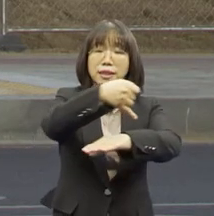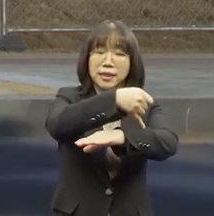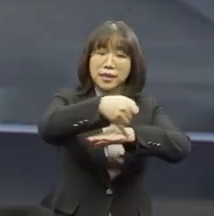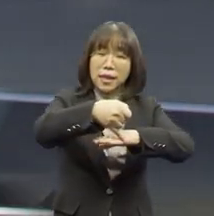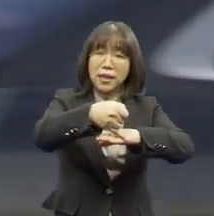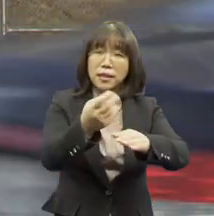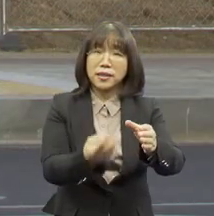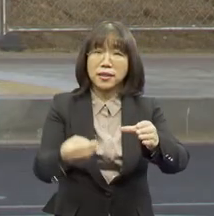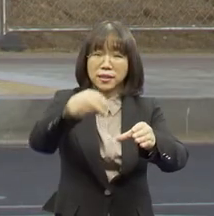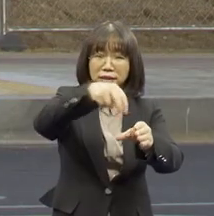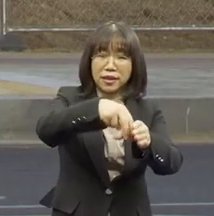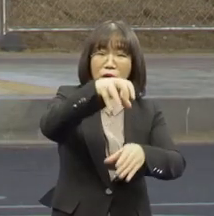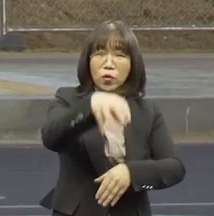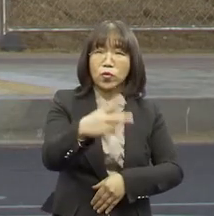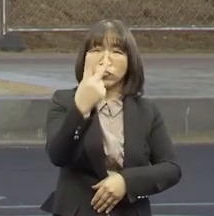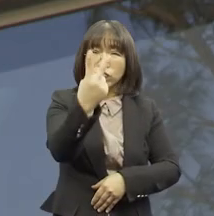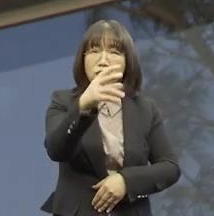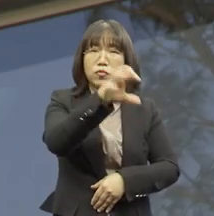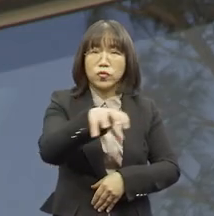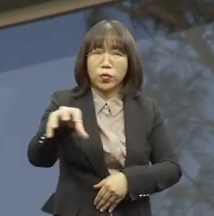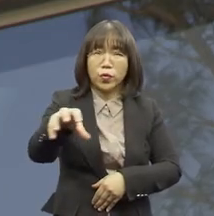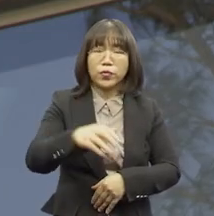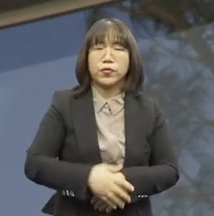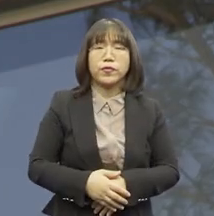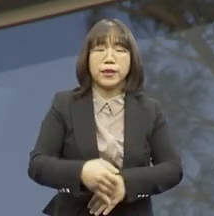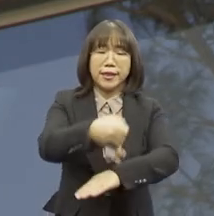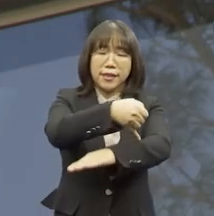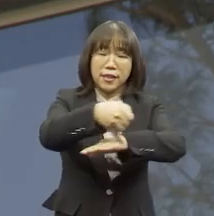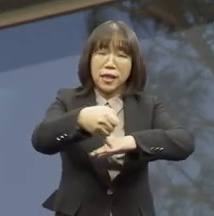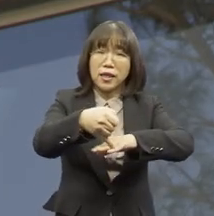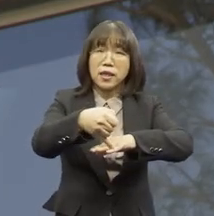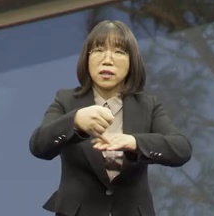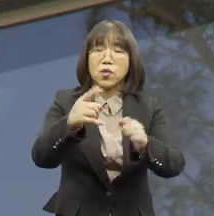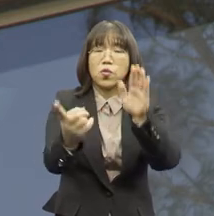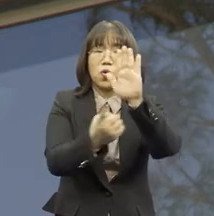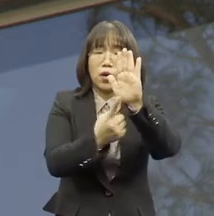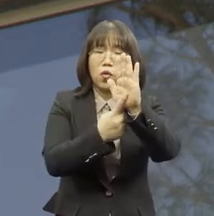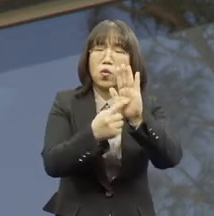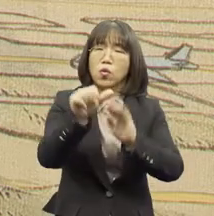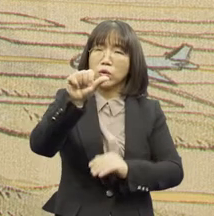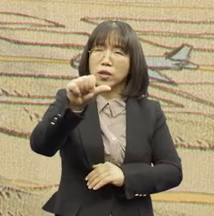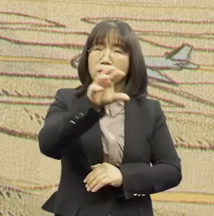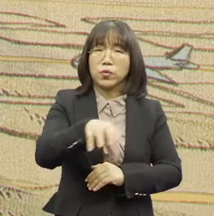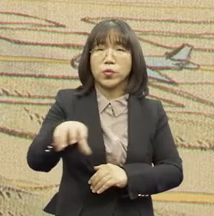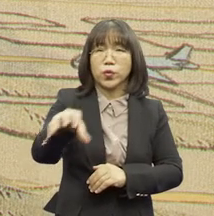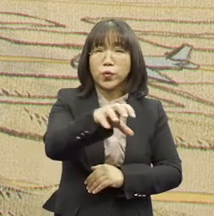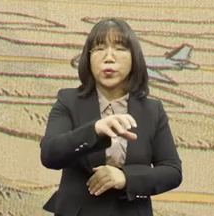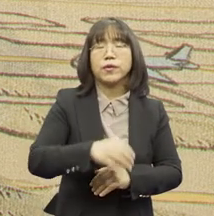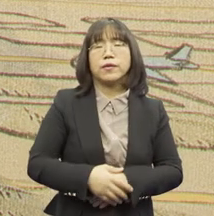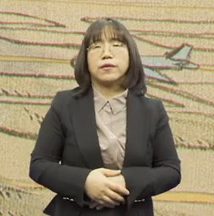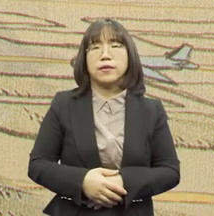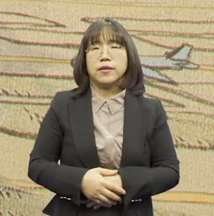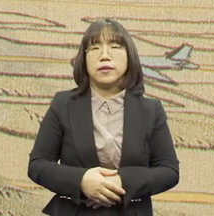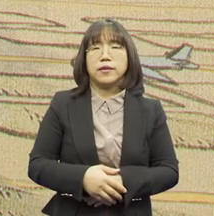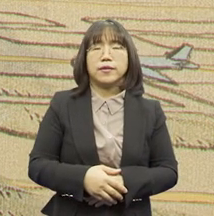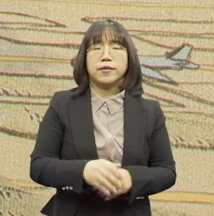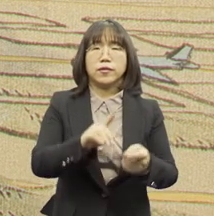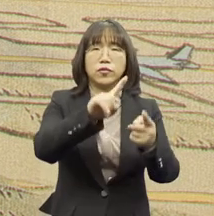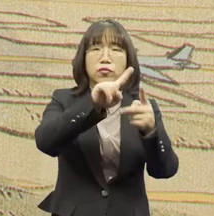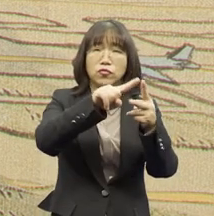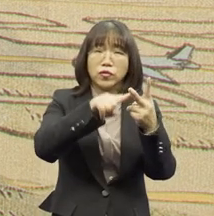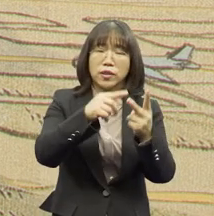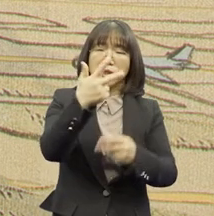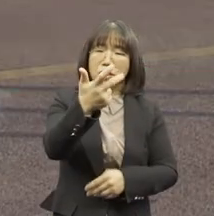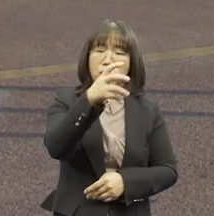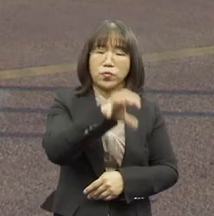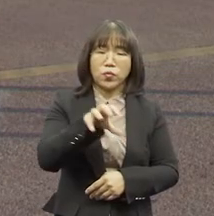강서고 는 디자인 승차 돼 이게 소 새로운 디자인 광고물 5개소 등 허준 박물관과 경제 미술관